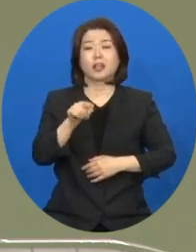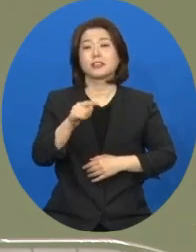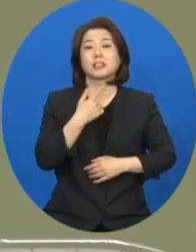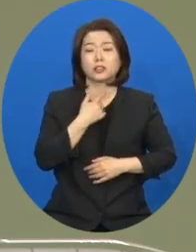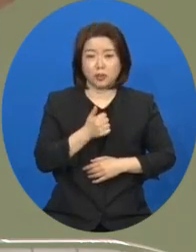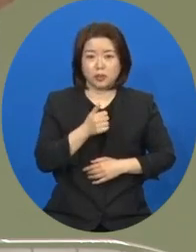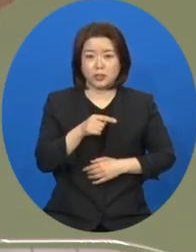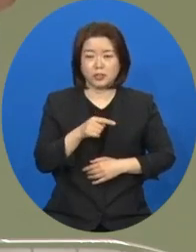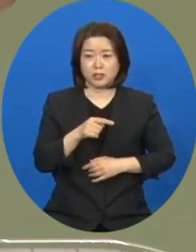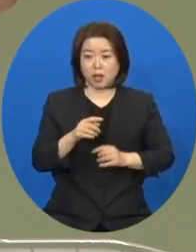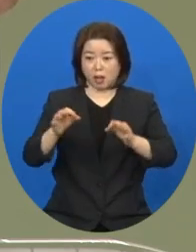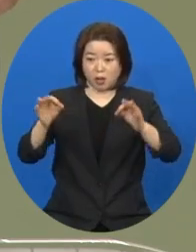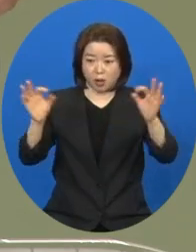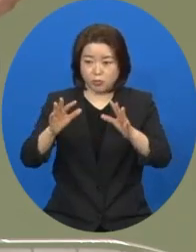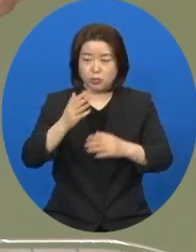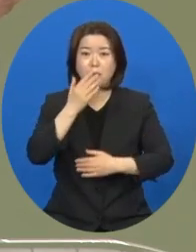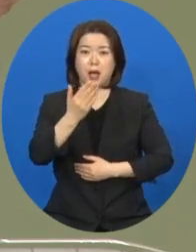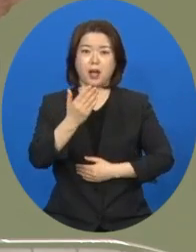그냥 한순간에 됩니다.